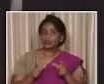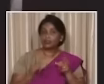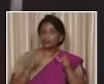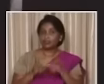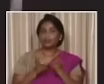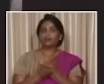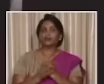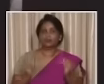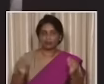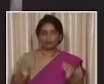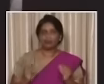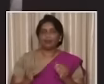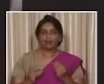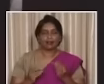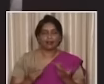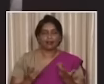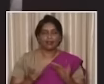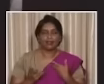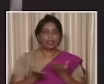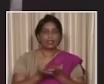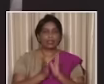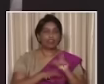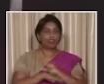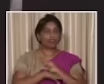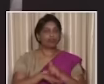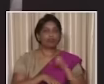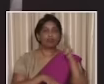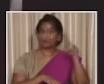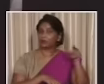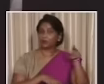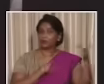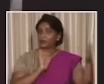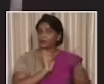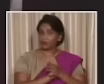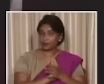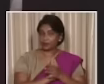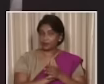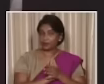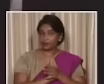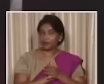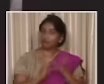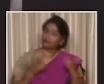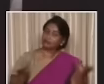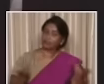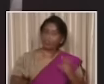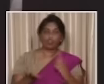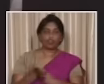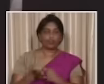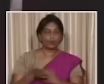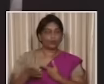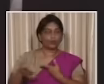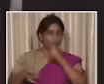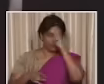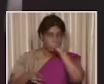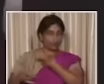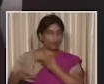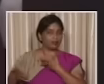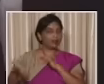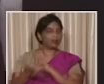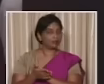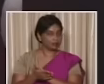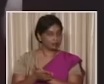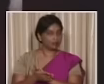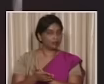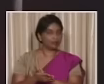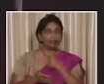කරන්න. එහෙම නැතුව මේ ඉන්දියානු මහකොමසාරිස්වරයත් එක්ක එක්කහු වෙලා එහෙම නැත්නම් රොෂාන් රණසිංහ මැතිතුමාත් එක්කහු